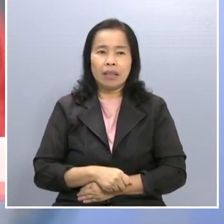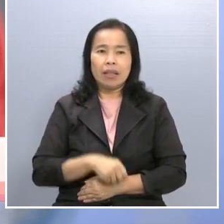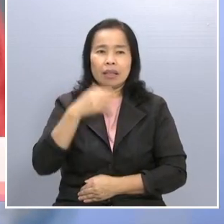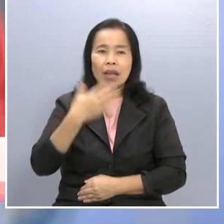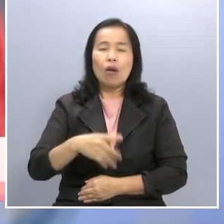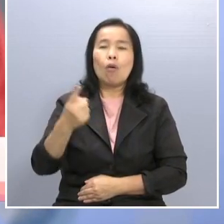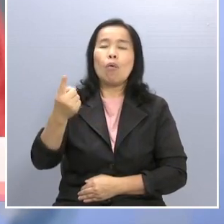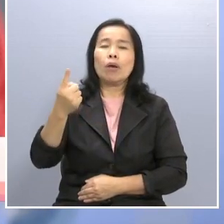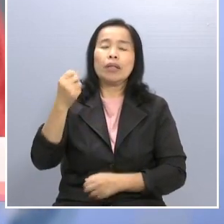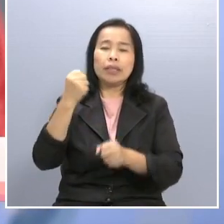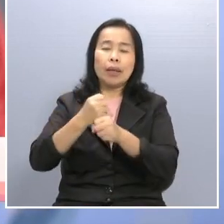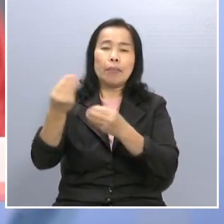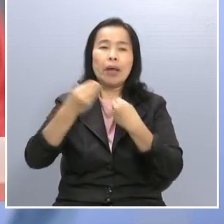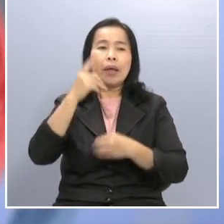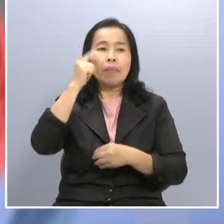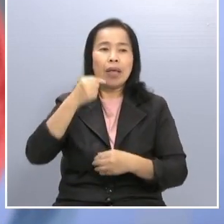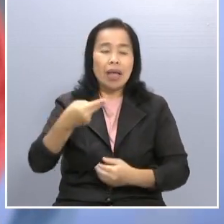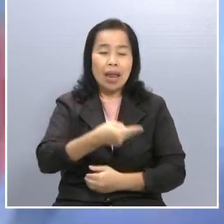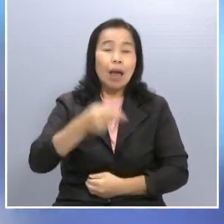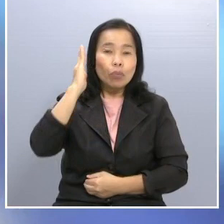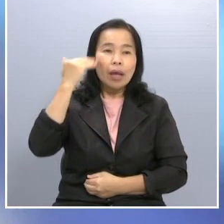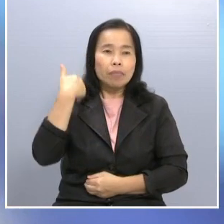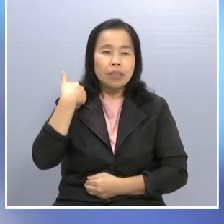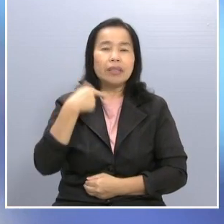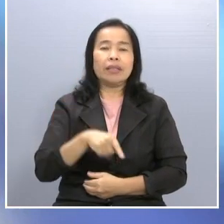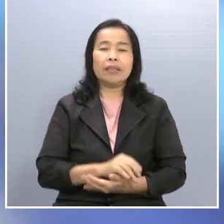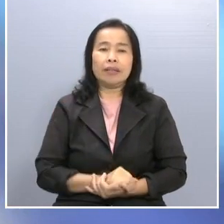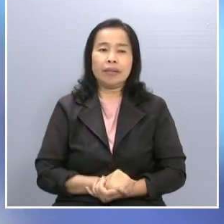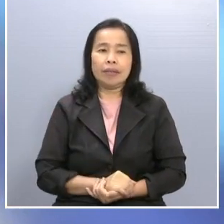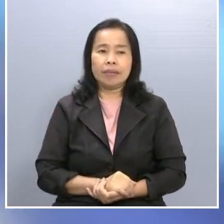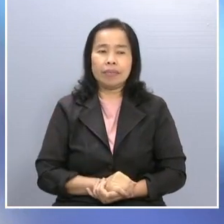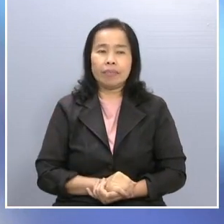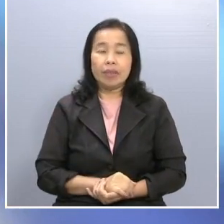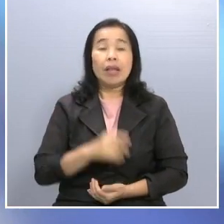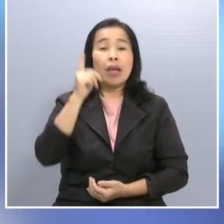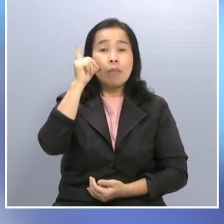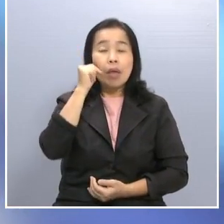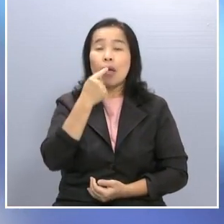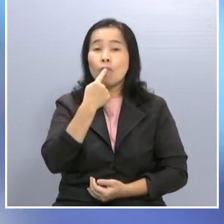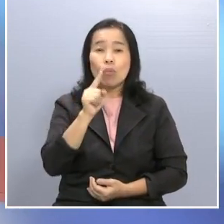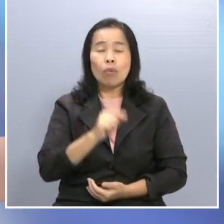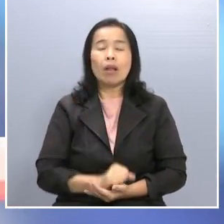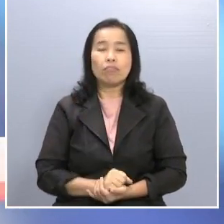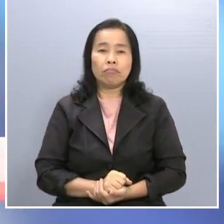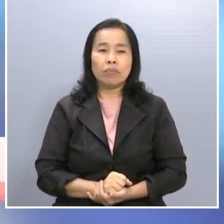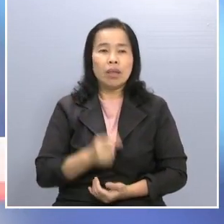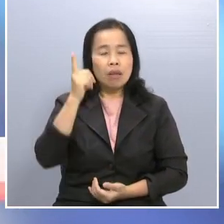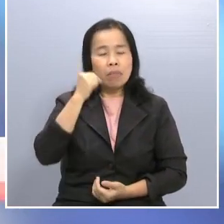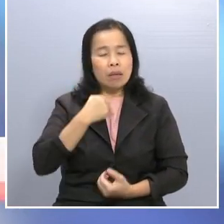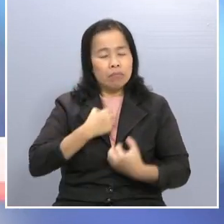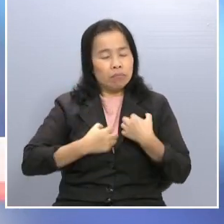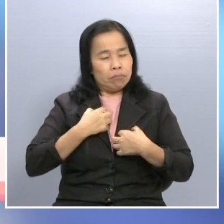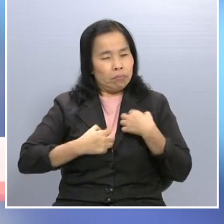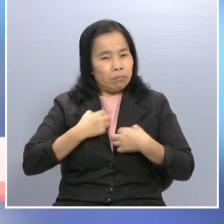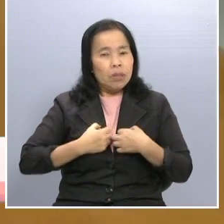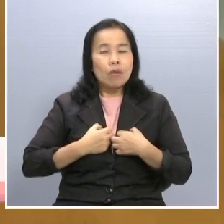ก็รุมทำร้ายล้านชายคือคำพูดที่เขาบอกว่า ทางแม่บอกด้วยนะคะบอกว่าแม่ได้รับผลกระทบมากจากพฤ